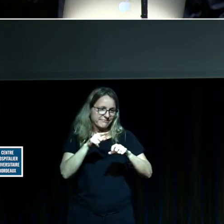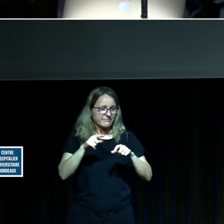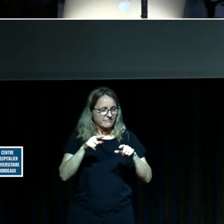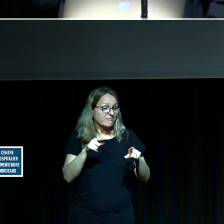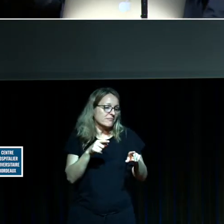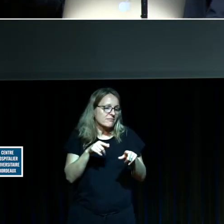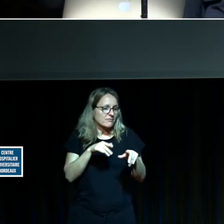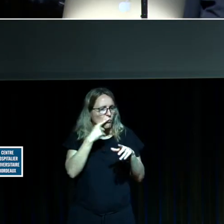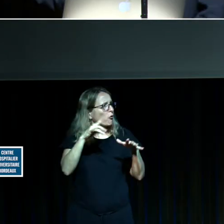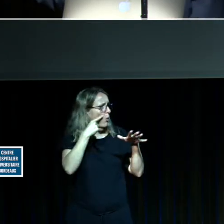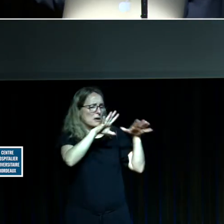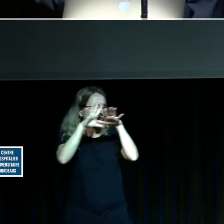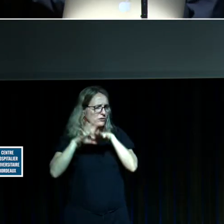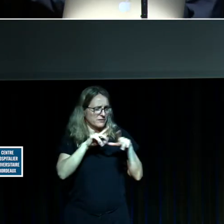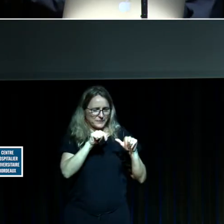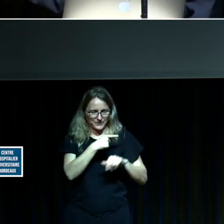c'est illustré, hein,